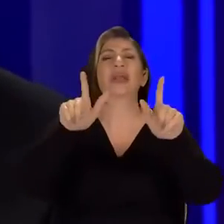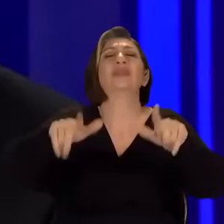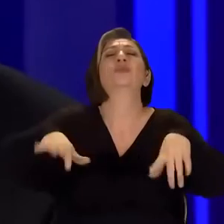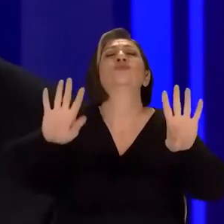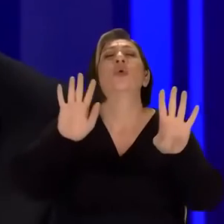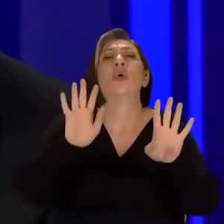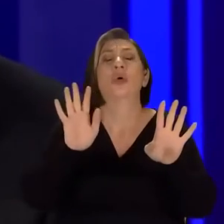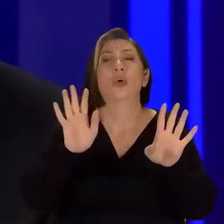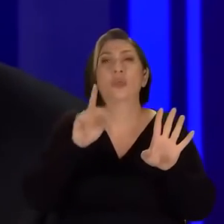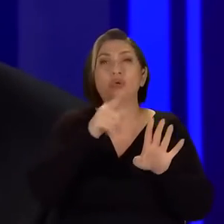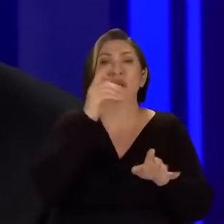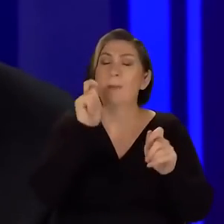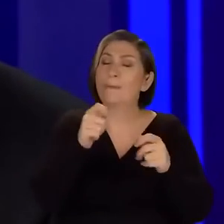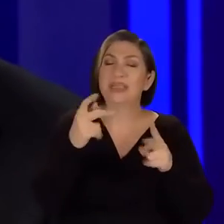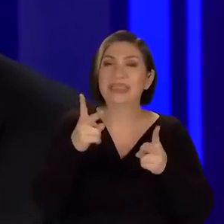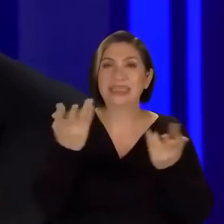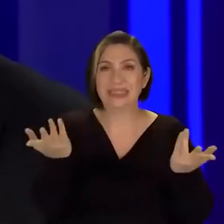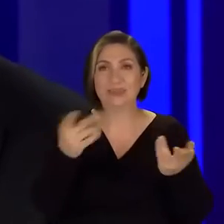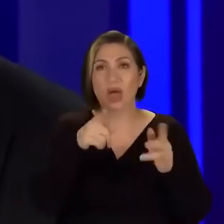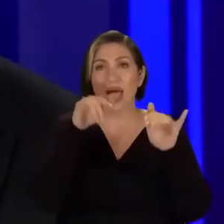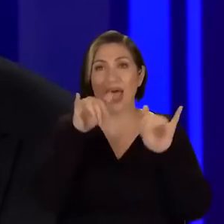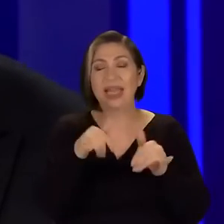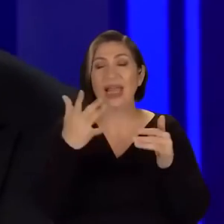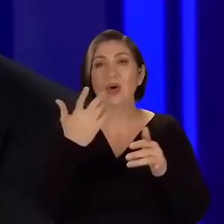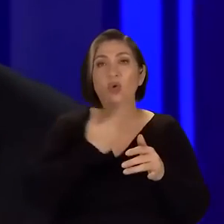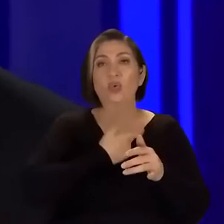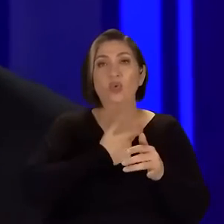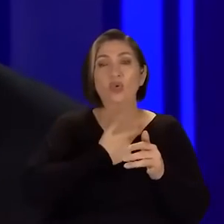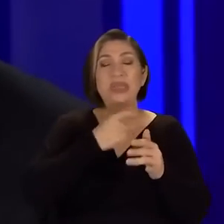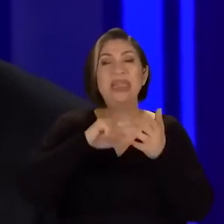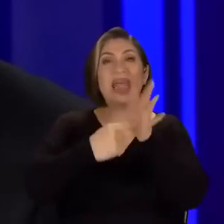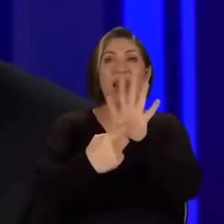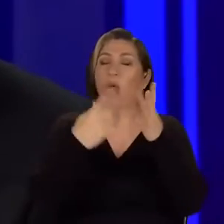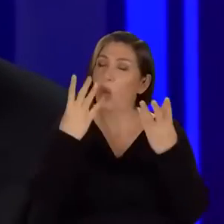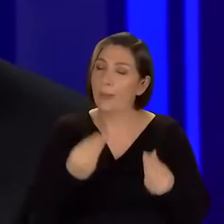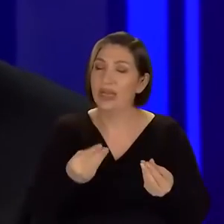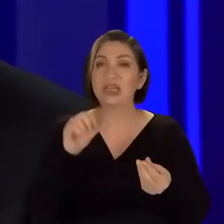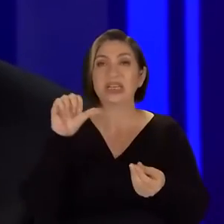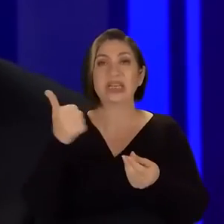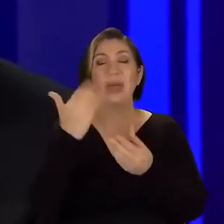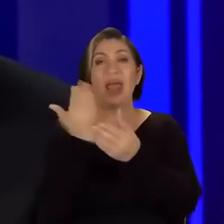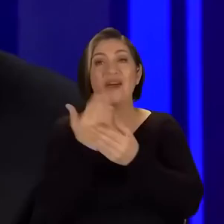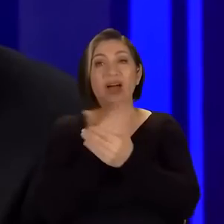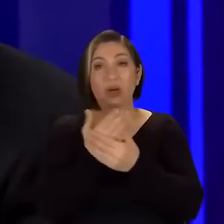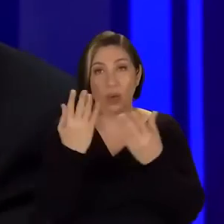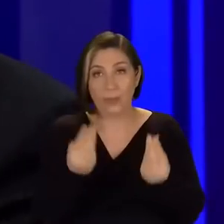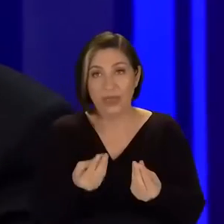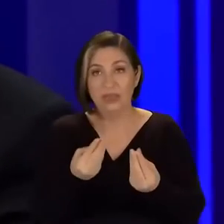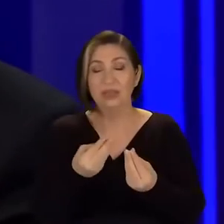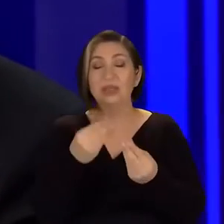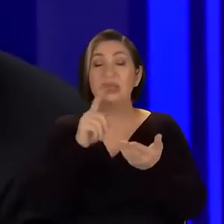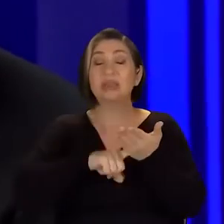ihtiyaç olmadan bunu gerçekleştirebilirsiniz. Bunu aynı şekilde hukuki delillere koyabilirsiniz. İşte kıymetli evraklara,